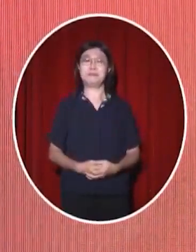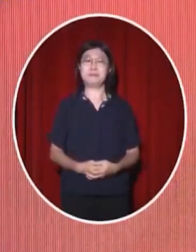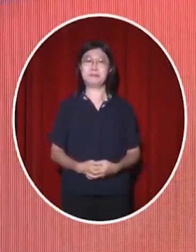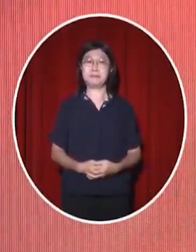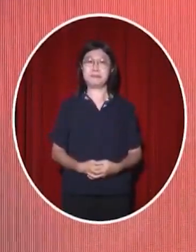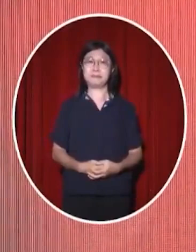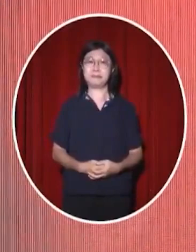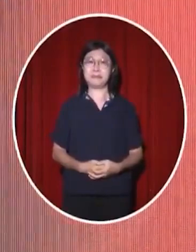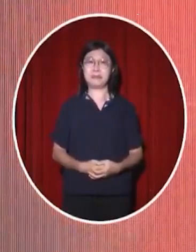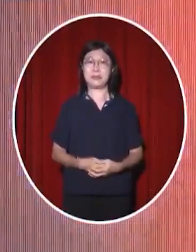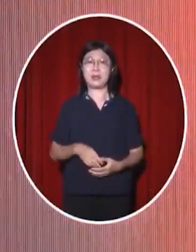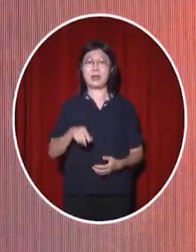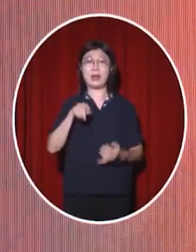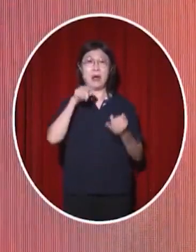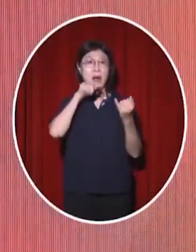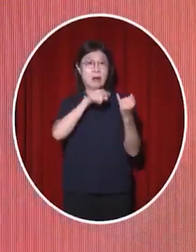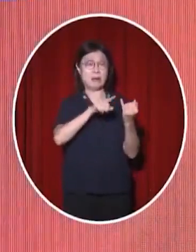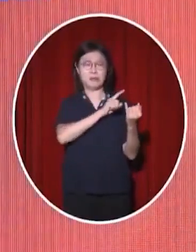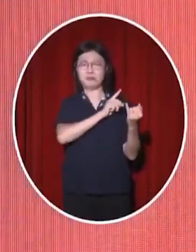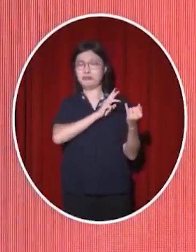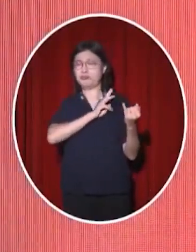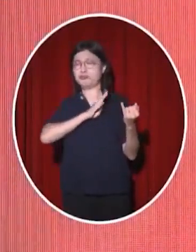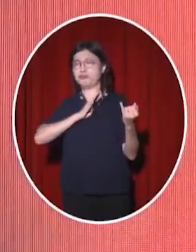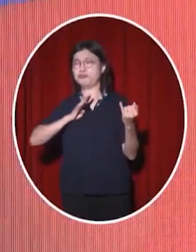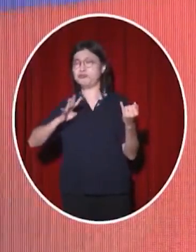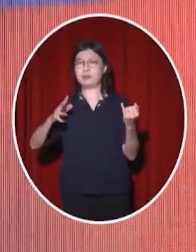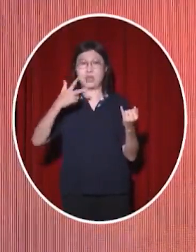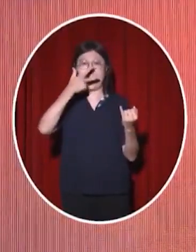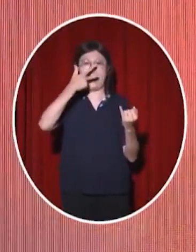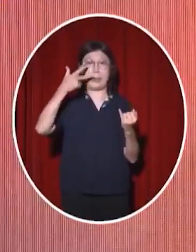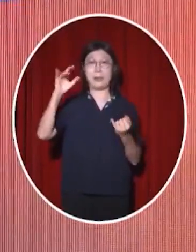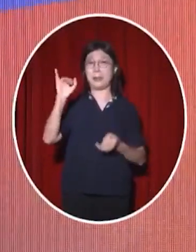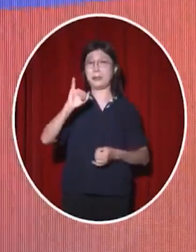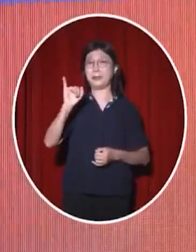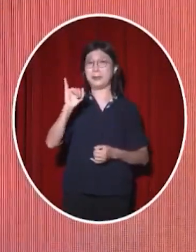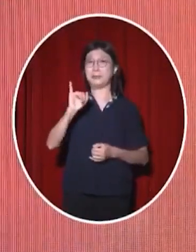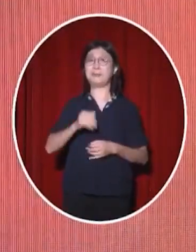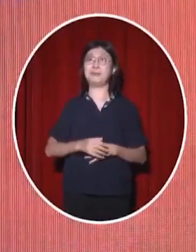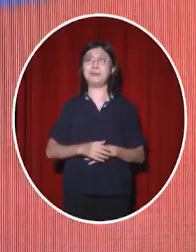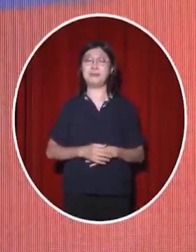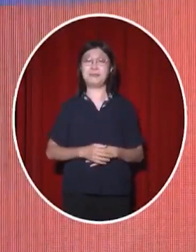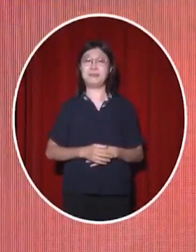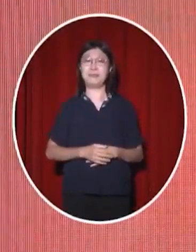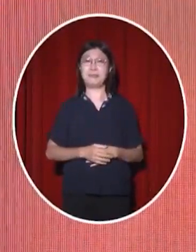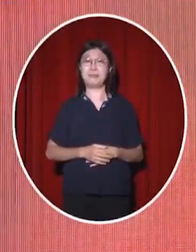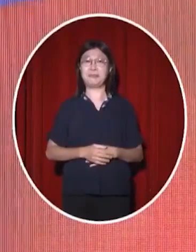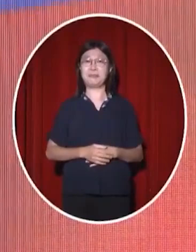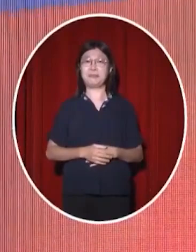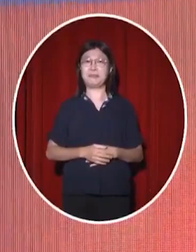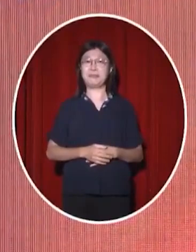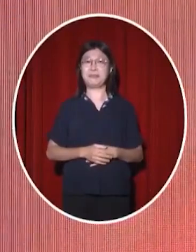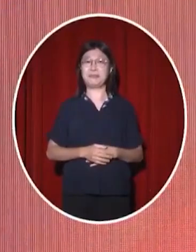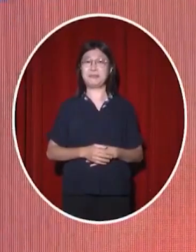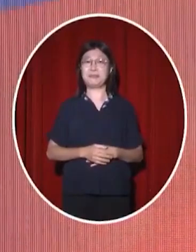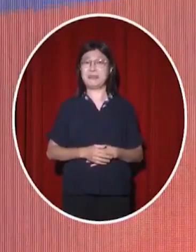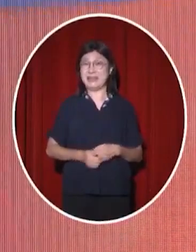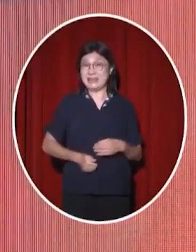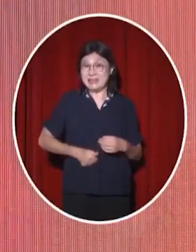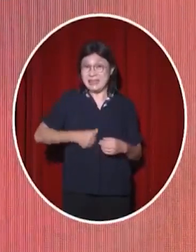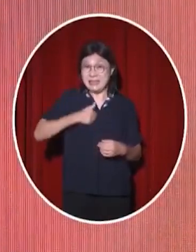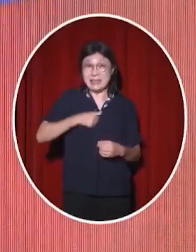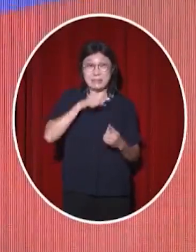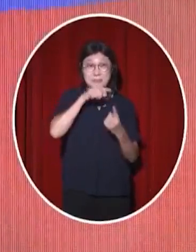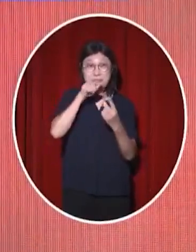具有多种面貌的赖佩霞，实则都是同一个赖佩